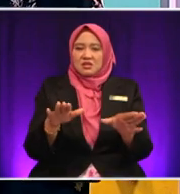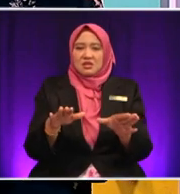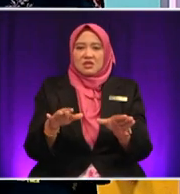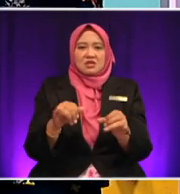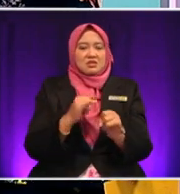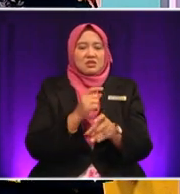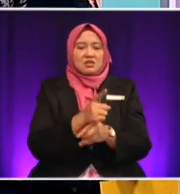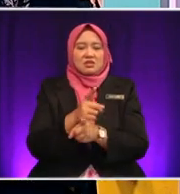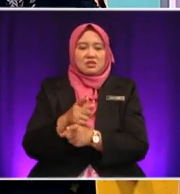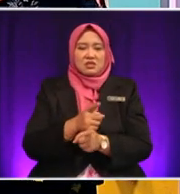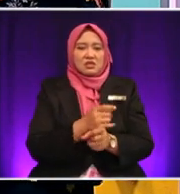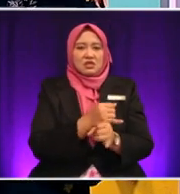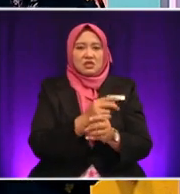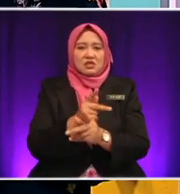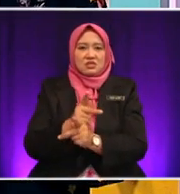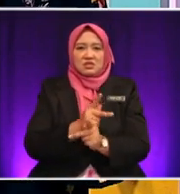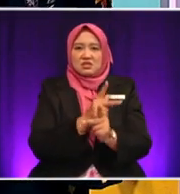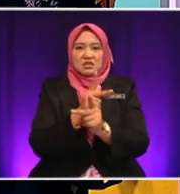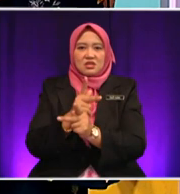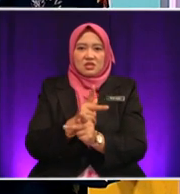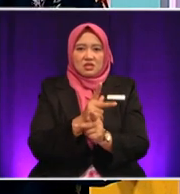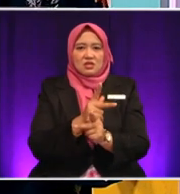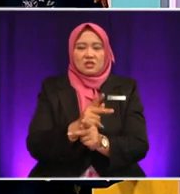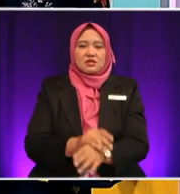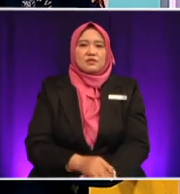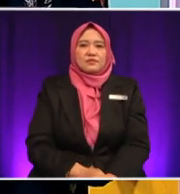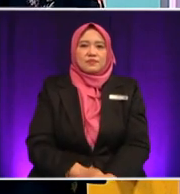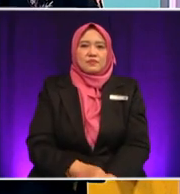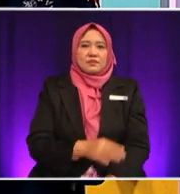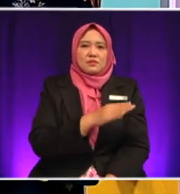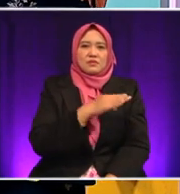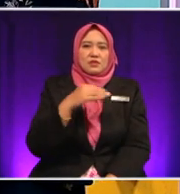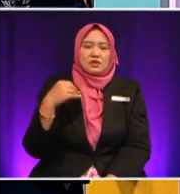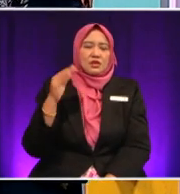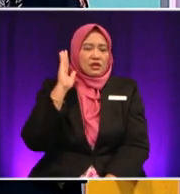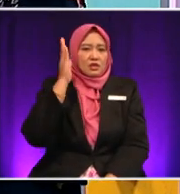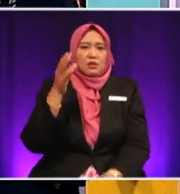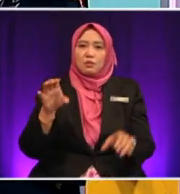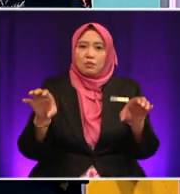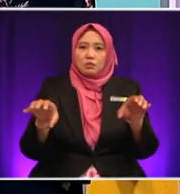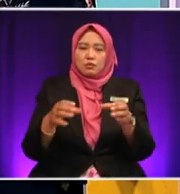ini juga berlaku dia akan menjadikan Malaysia ini kurang pelabuhan